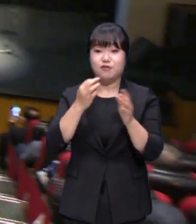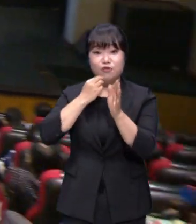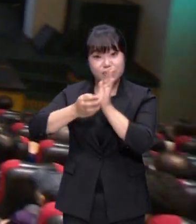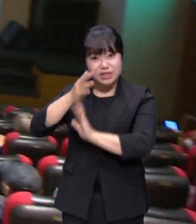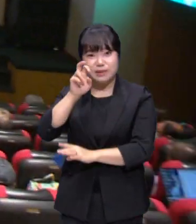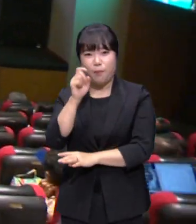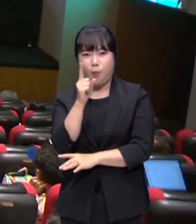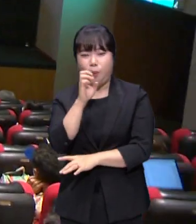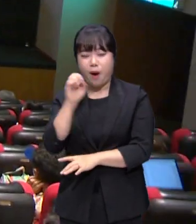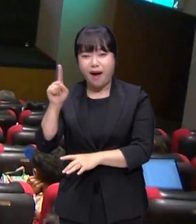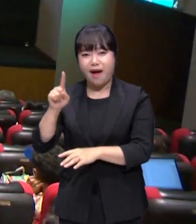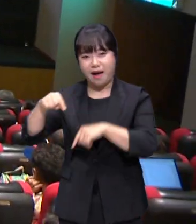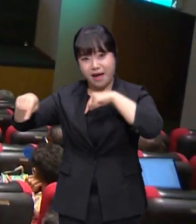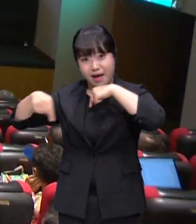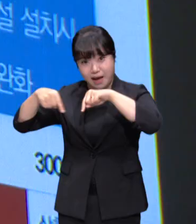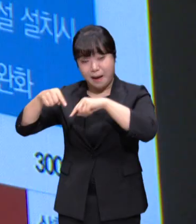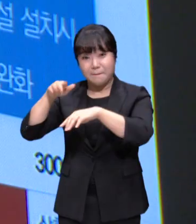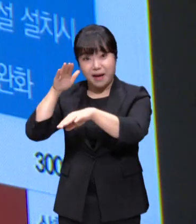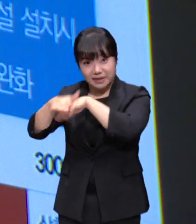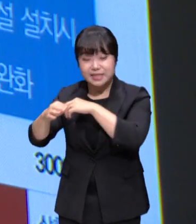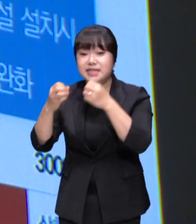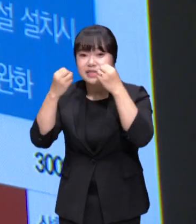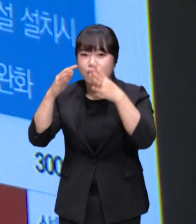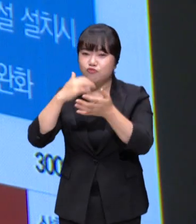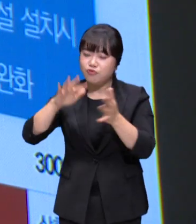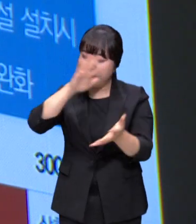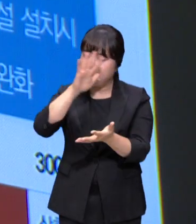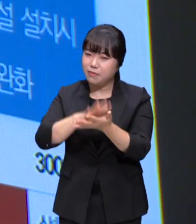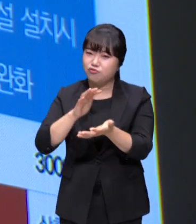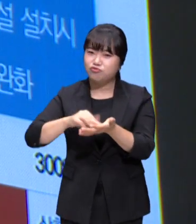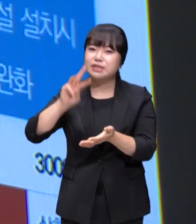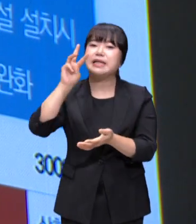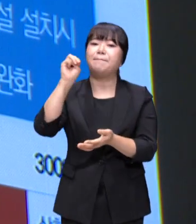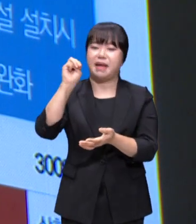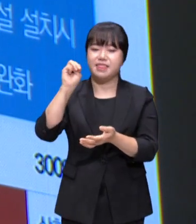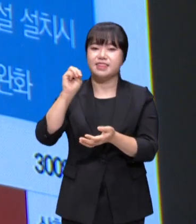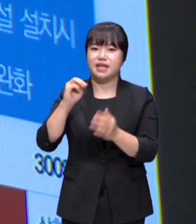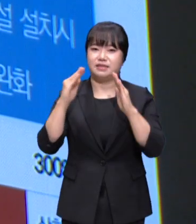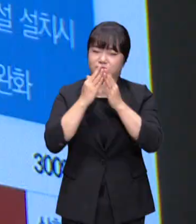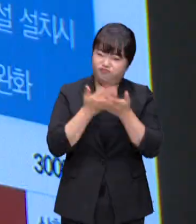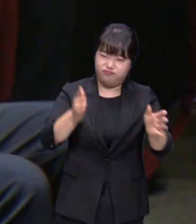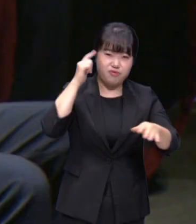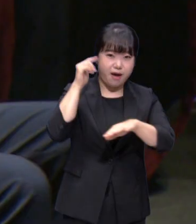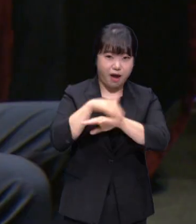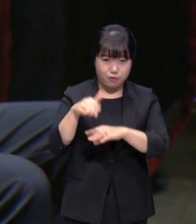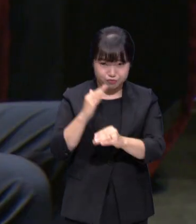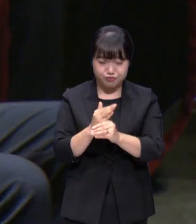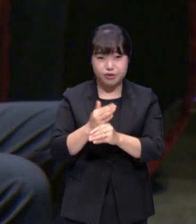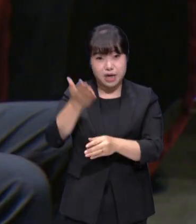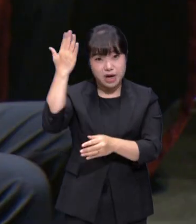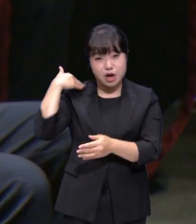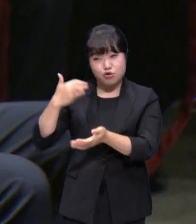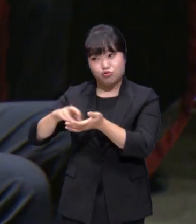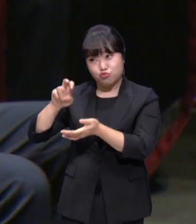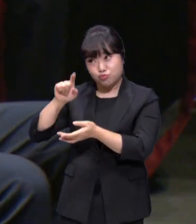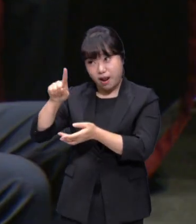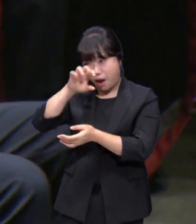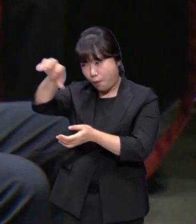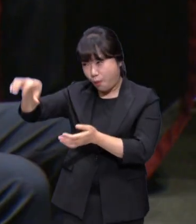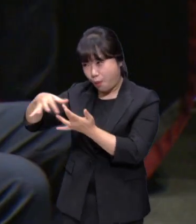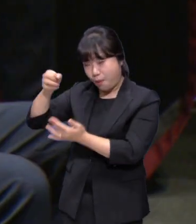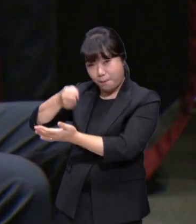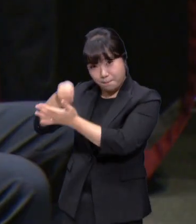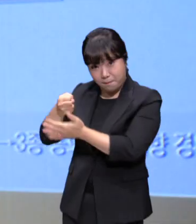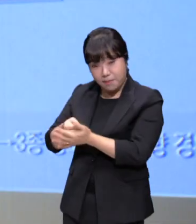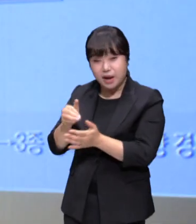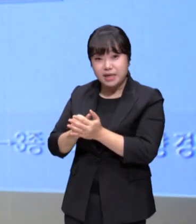서울시는 모아타운 정책을 통해 총 3만 호를 공급할 계획. 지난 6월 첫 공모에서 21곳이 대상지로 지정됐고